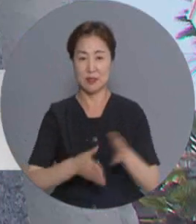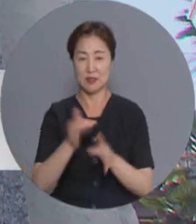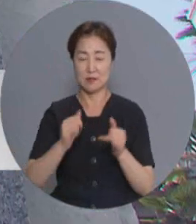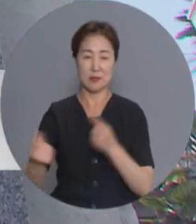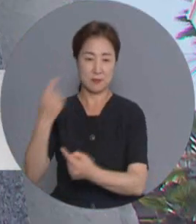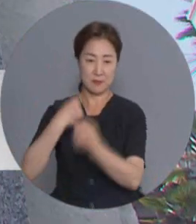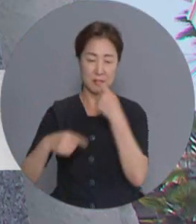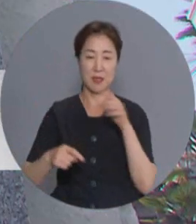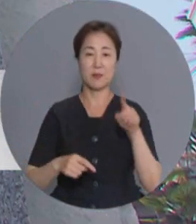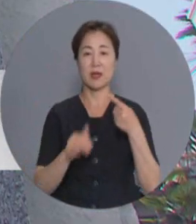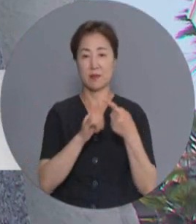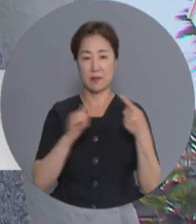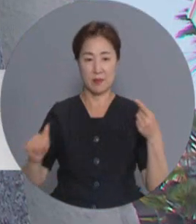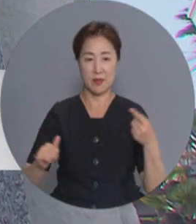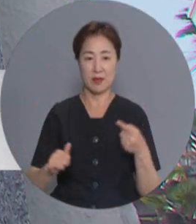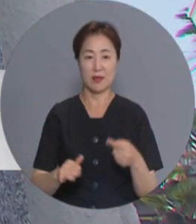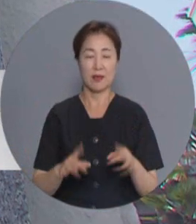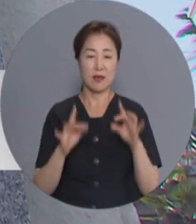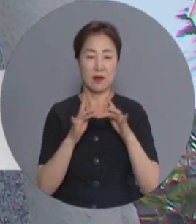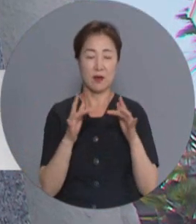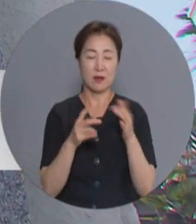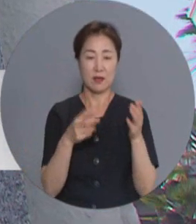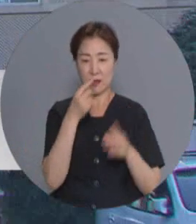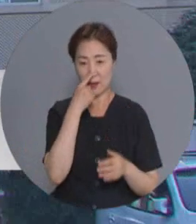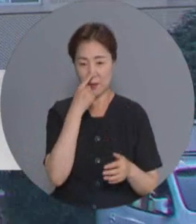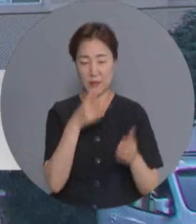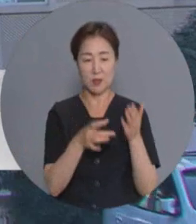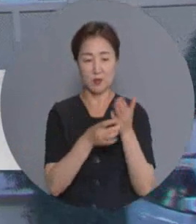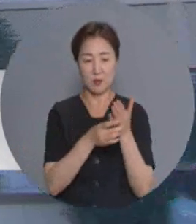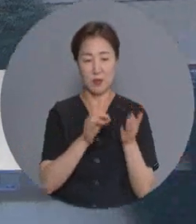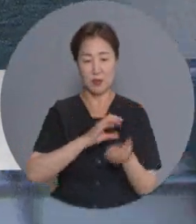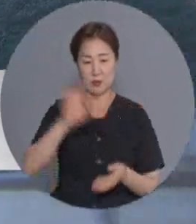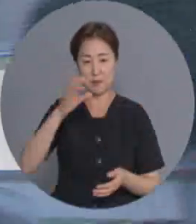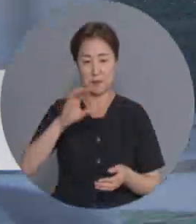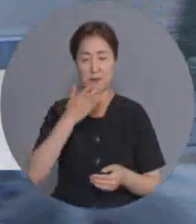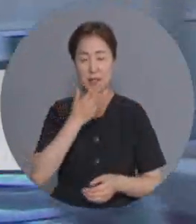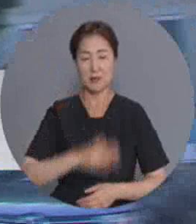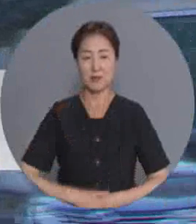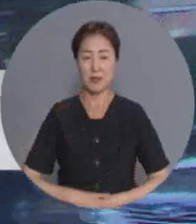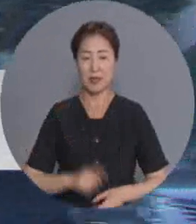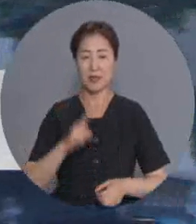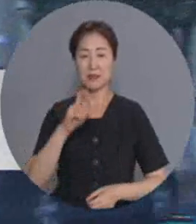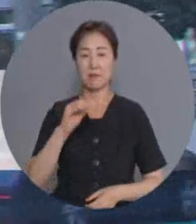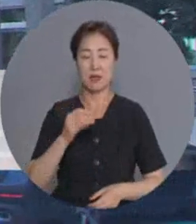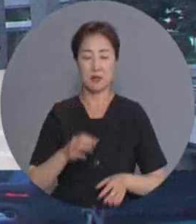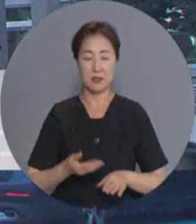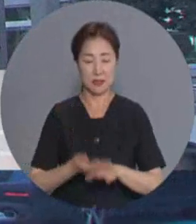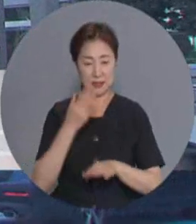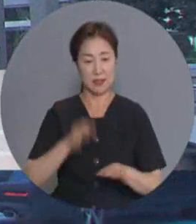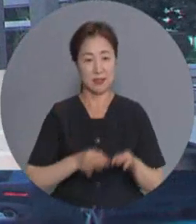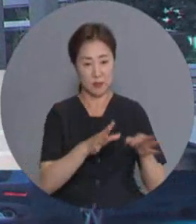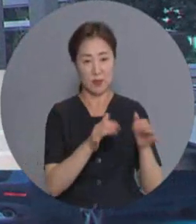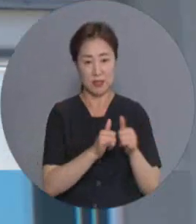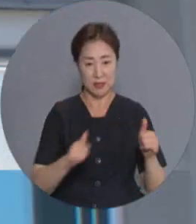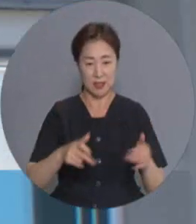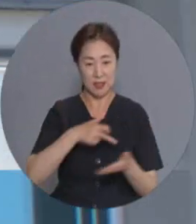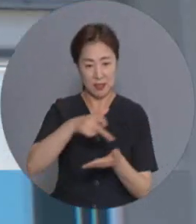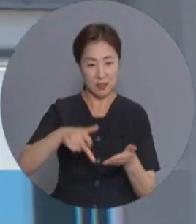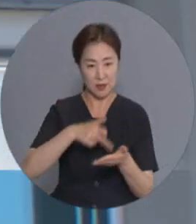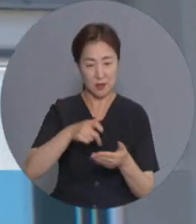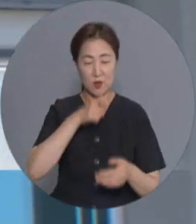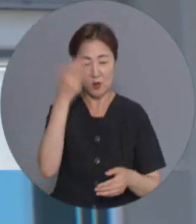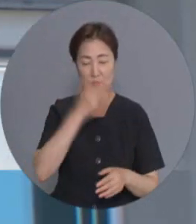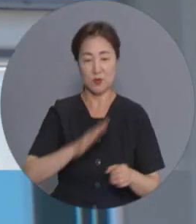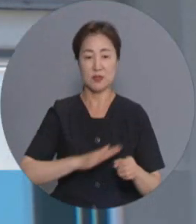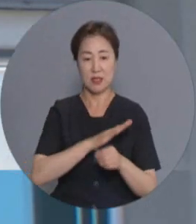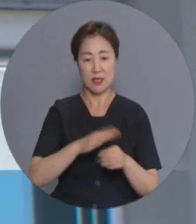100명을 대상으로 모바일 커피 쿠폰을 증정합니다 여수시에 10만 원 이상 기부한 사람으로 카카오톡에서 여수 사랑